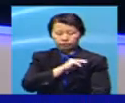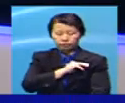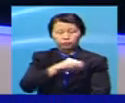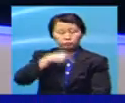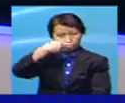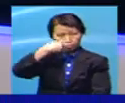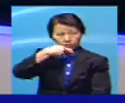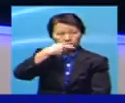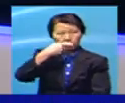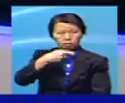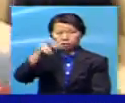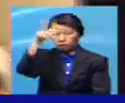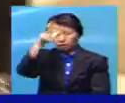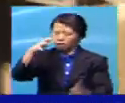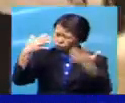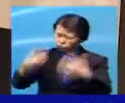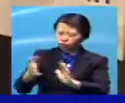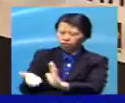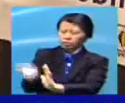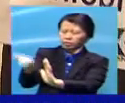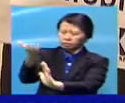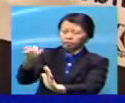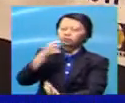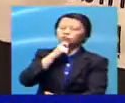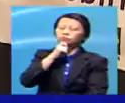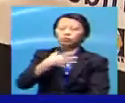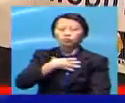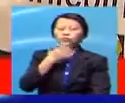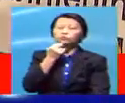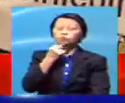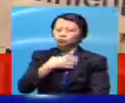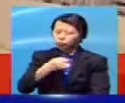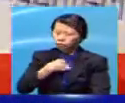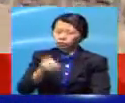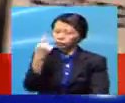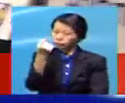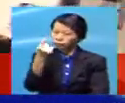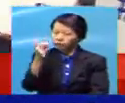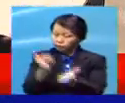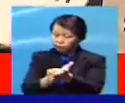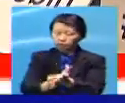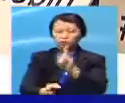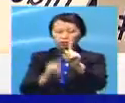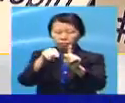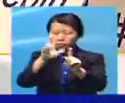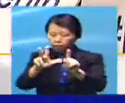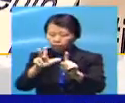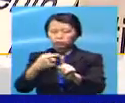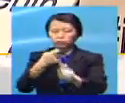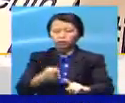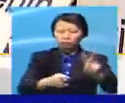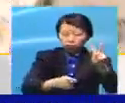Datuk Seri Hamzah Zainuddin, kerajaan sudah pun menaikkan harga gula putih bertapis sebanyak 11 sen pada 1 Mac lalu